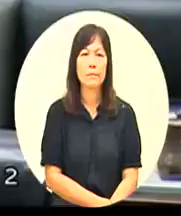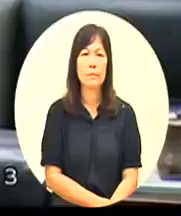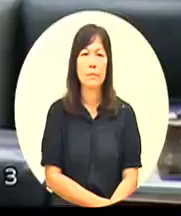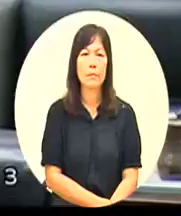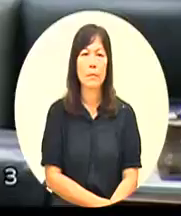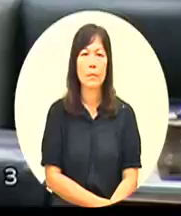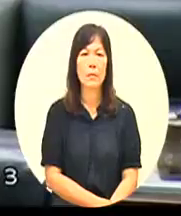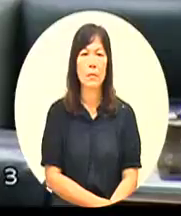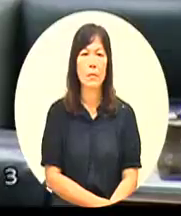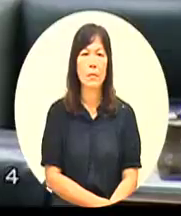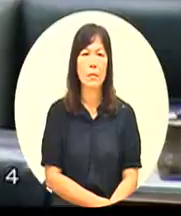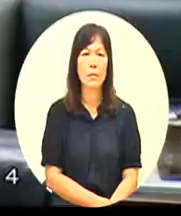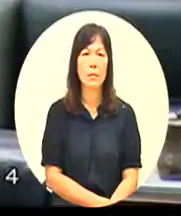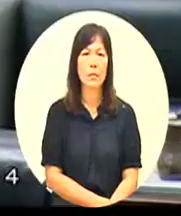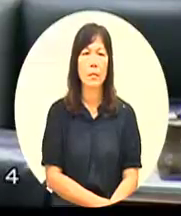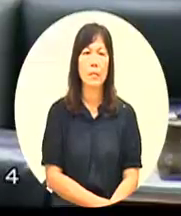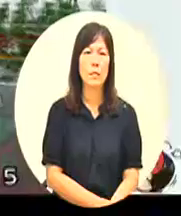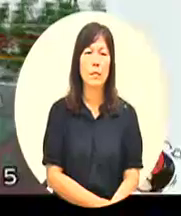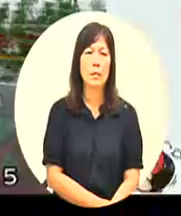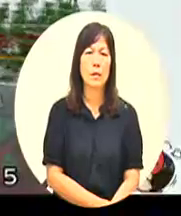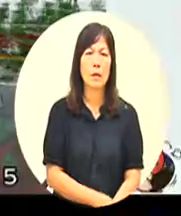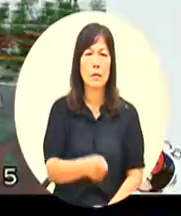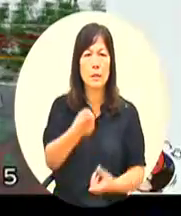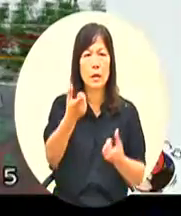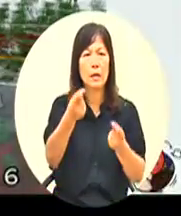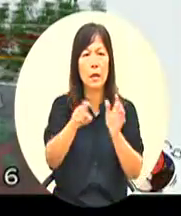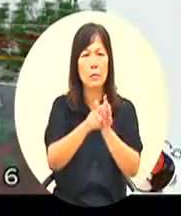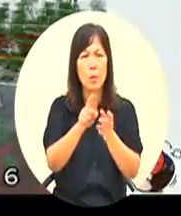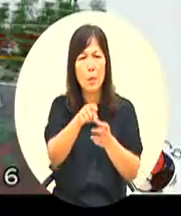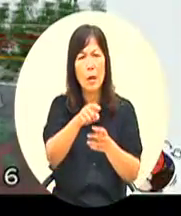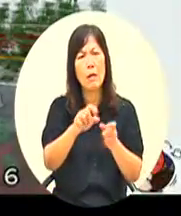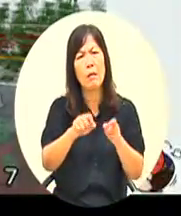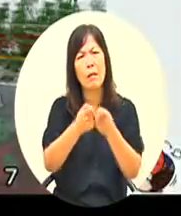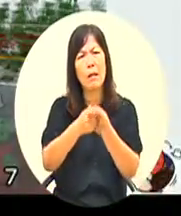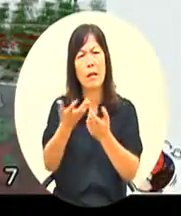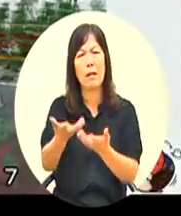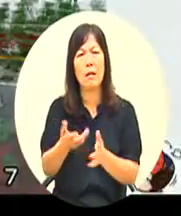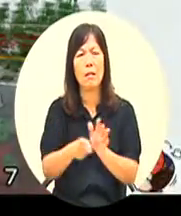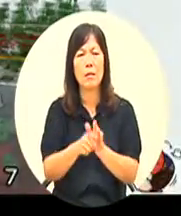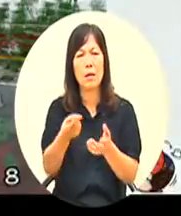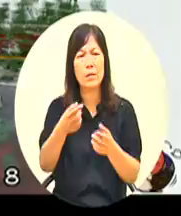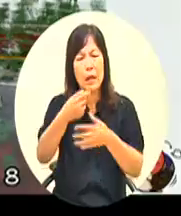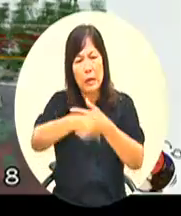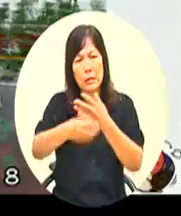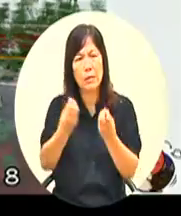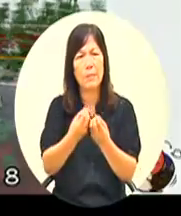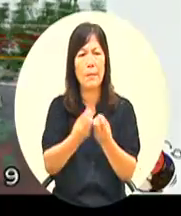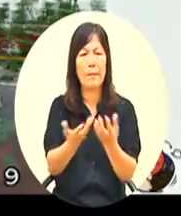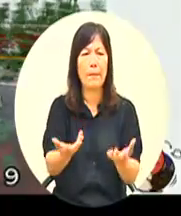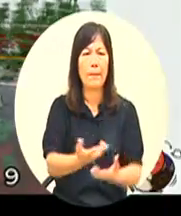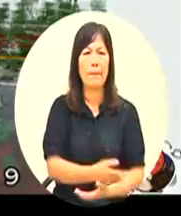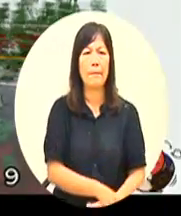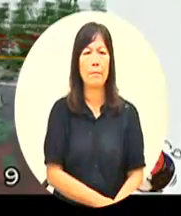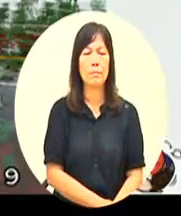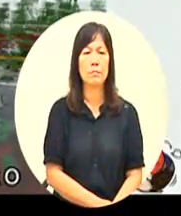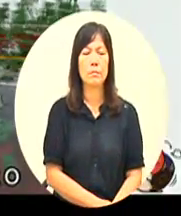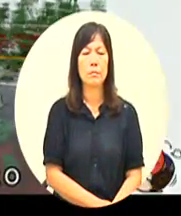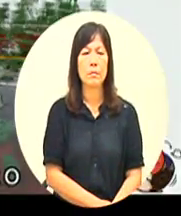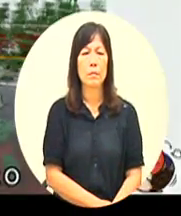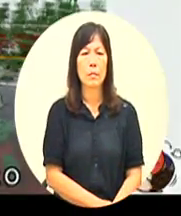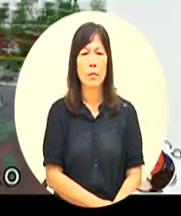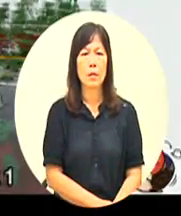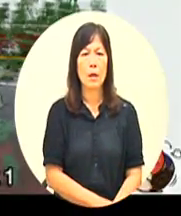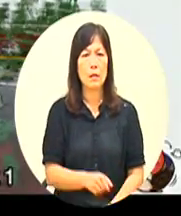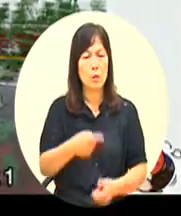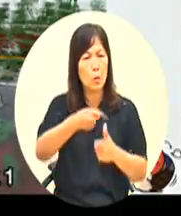看这个已经坏到这种程度了。割伤的是怎么办呢？对对，教育